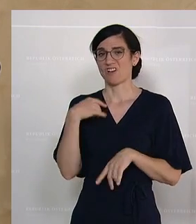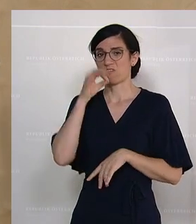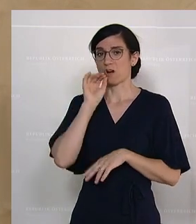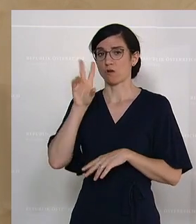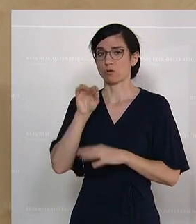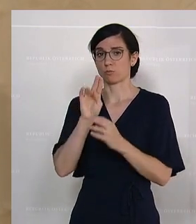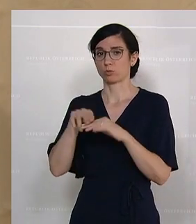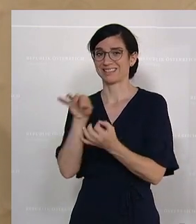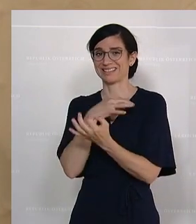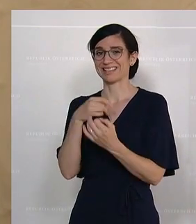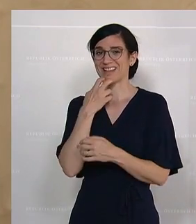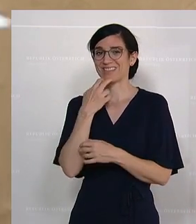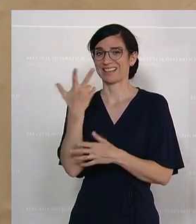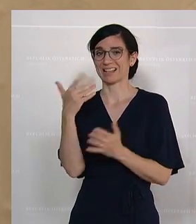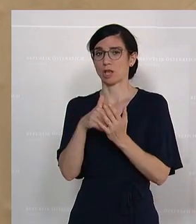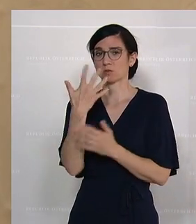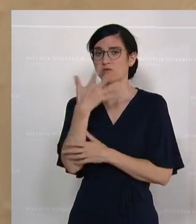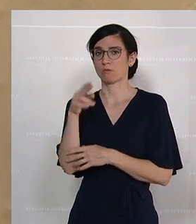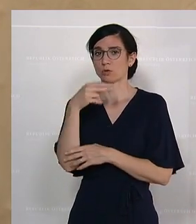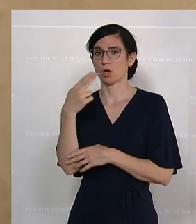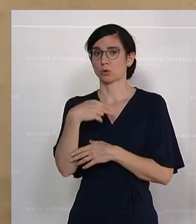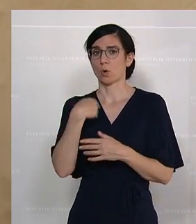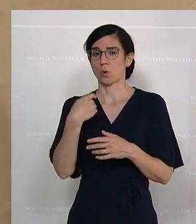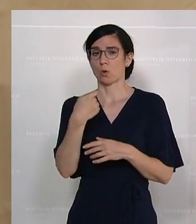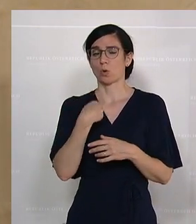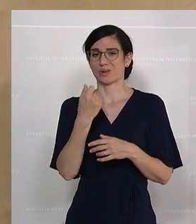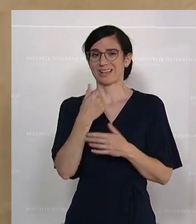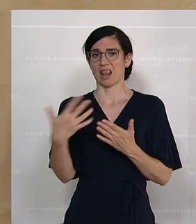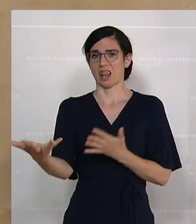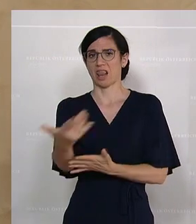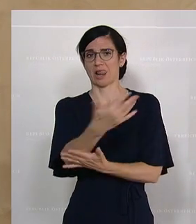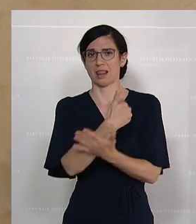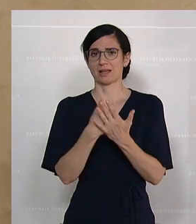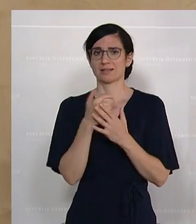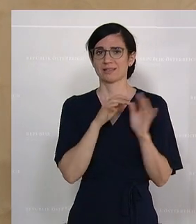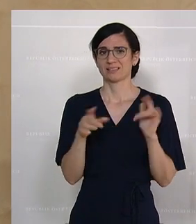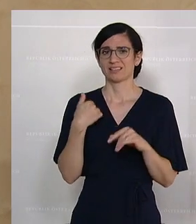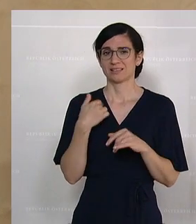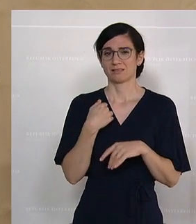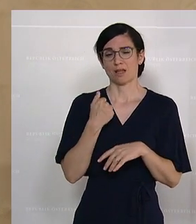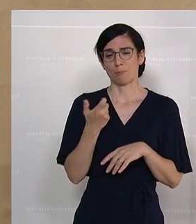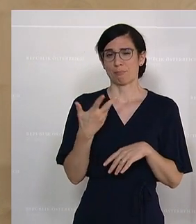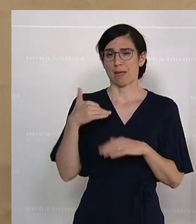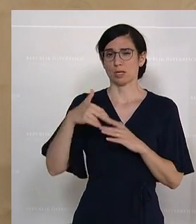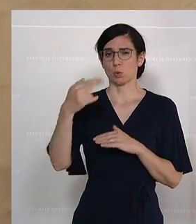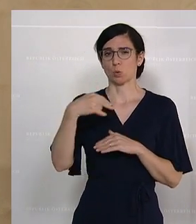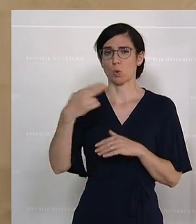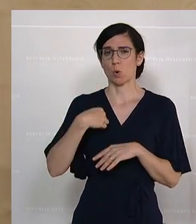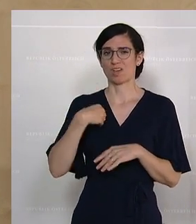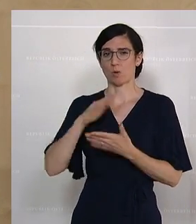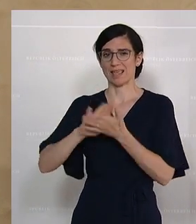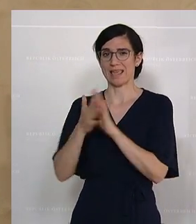3500 euro einkassiert sie sind insgesamt fast fünf millionen euro die sich die nähe hamas auf diese art und weise unter den nagel reißen von